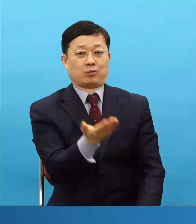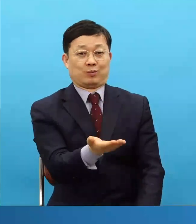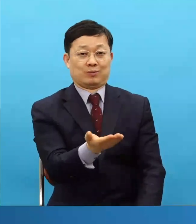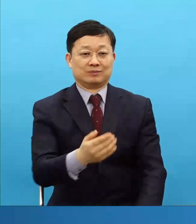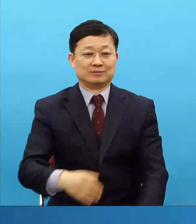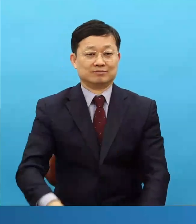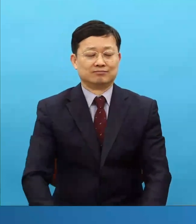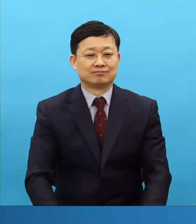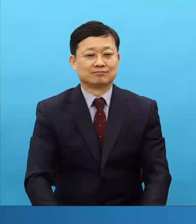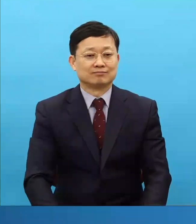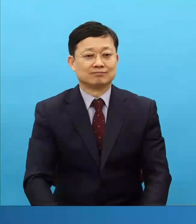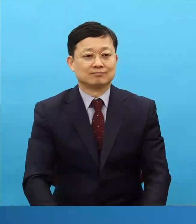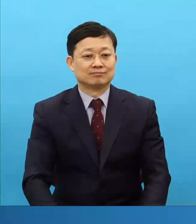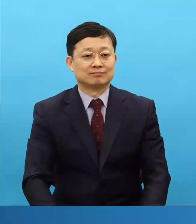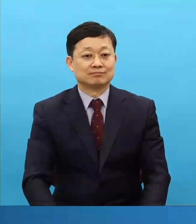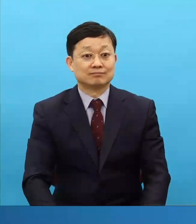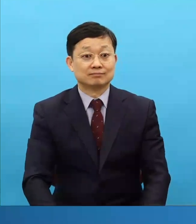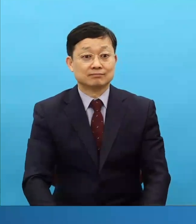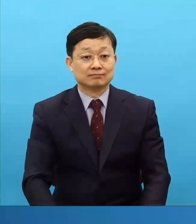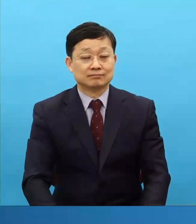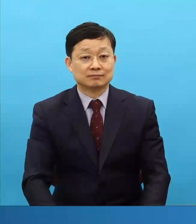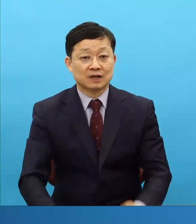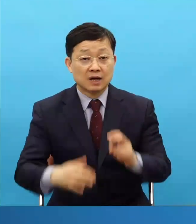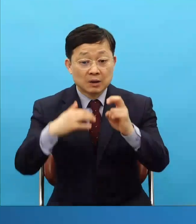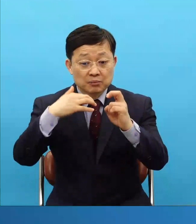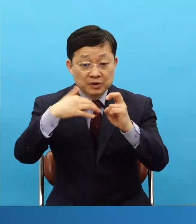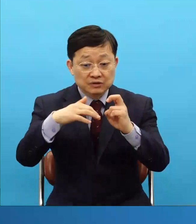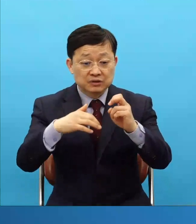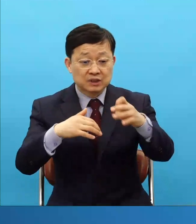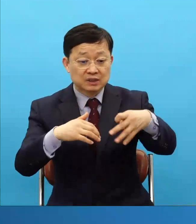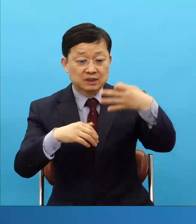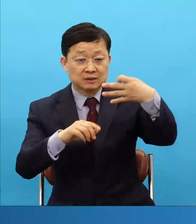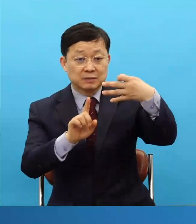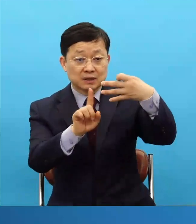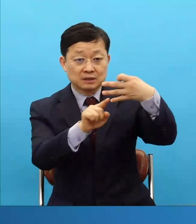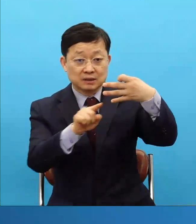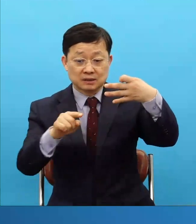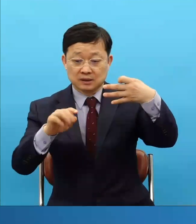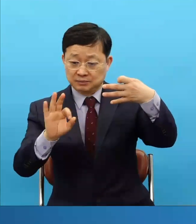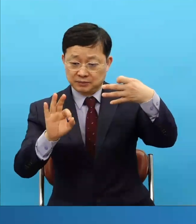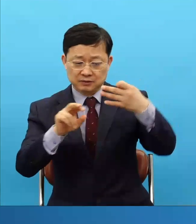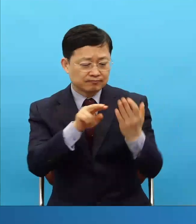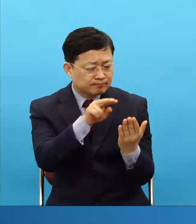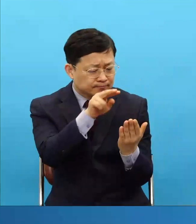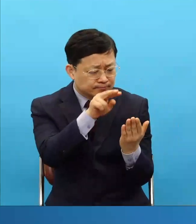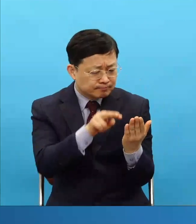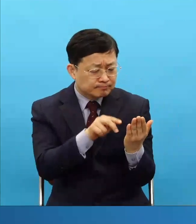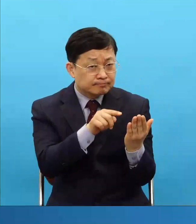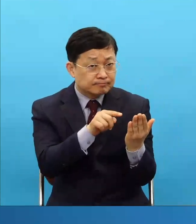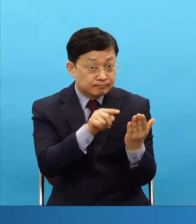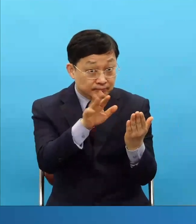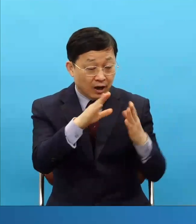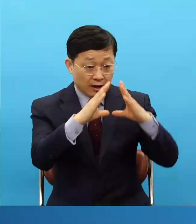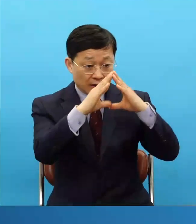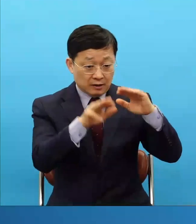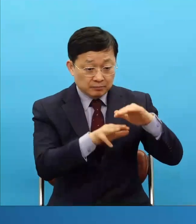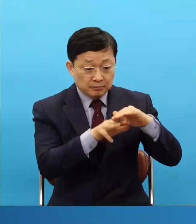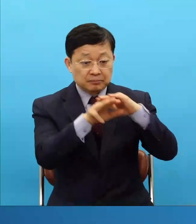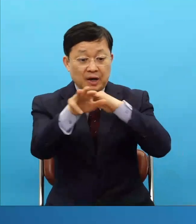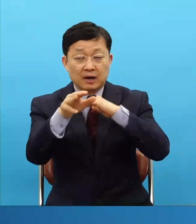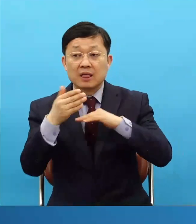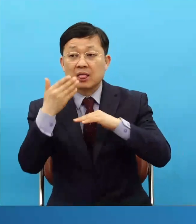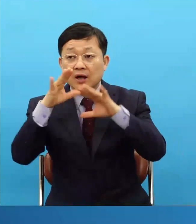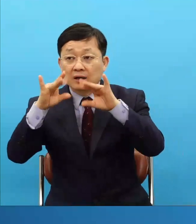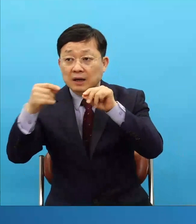he received so much evidence. 민수기 14장 1절에서 10절에는 이제 애굽에서 나왔고 가나안 땅 들어가게